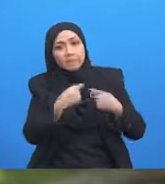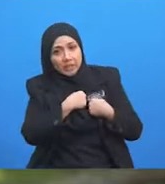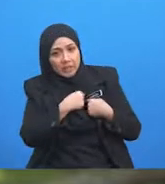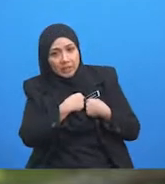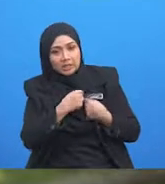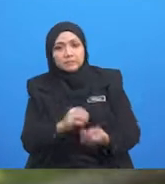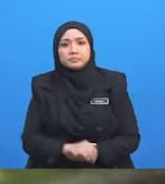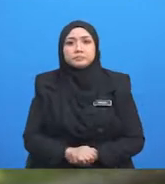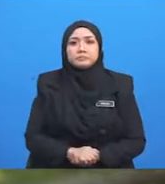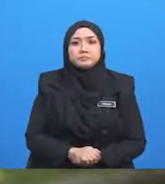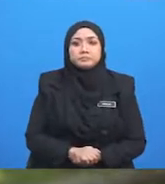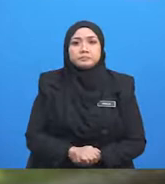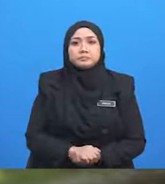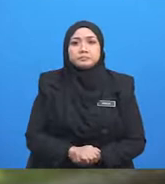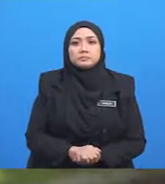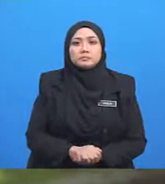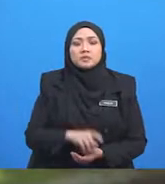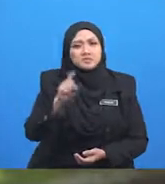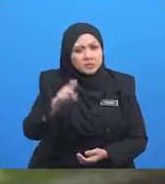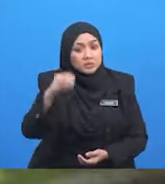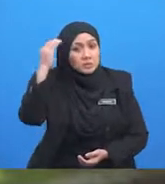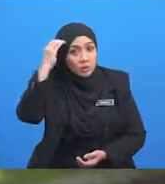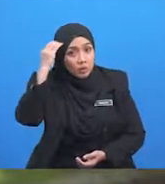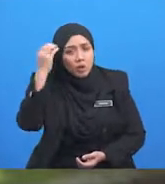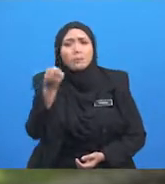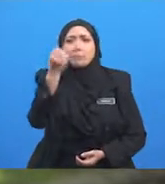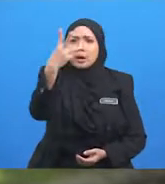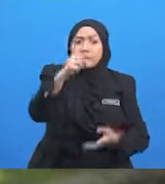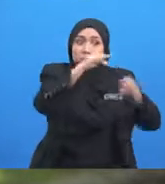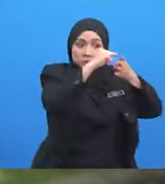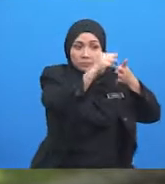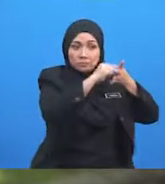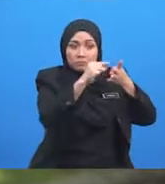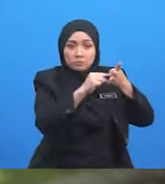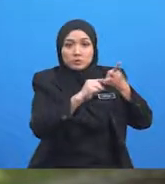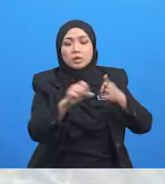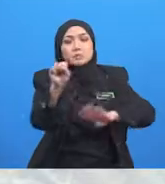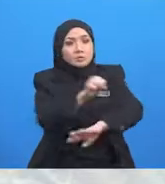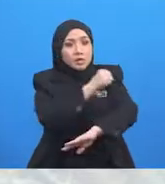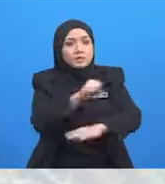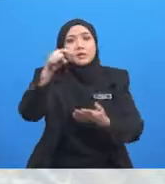Murid-murid sekalian pasti tahu berapa rangkapkah sajak ini?